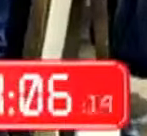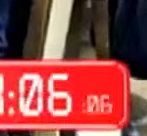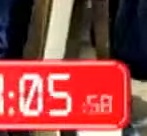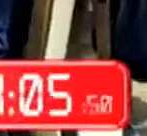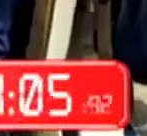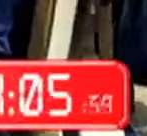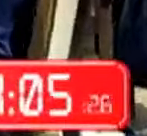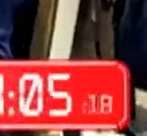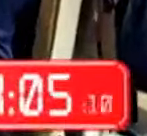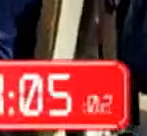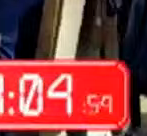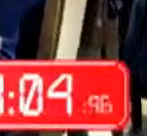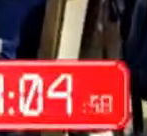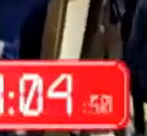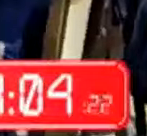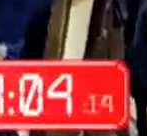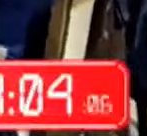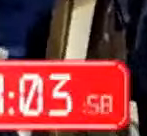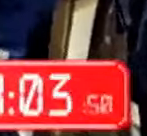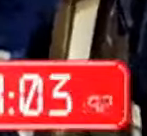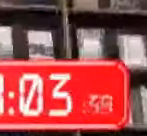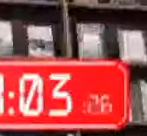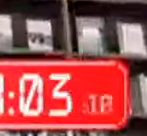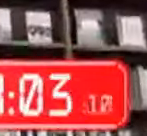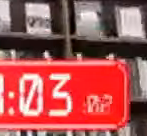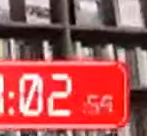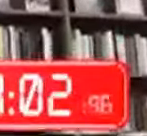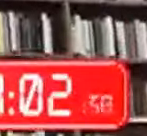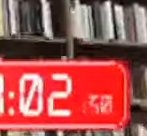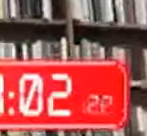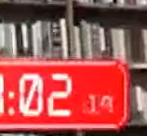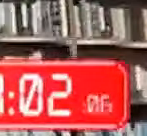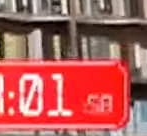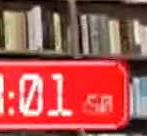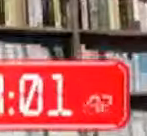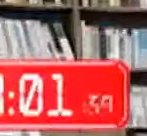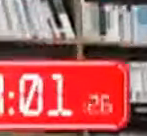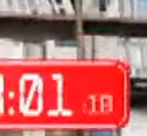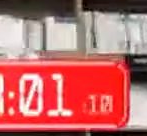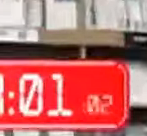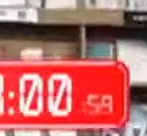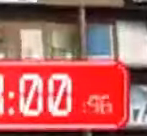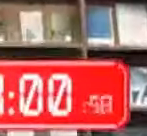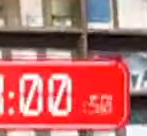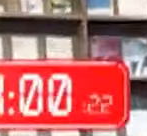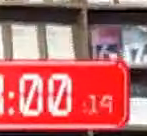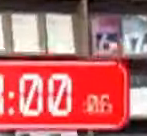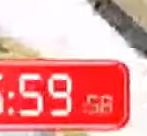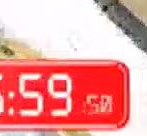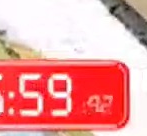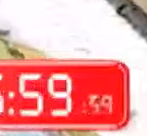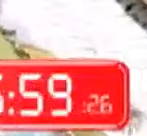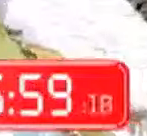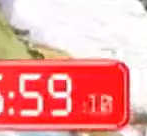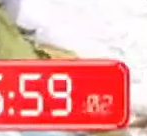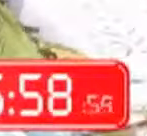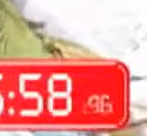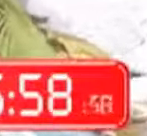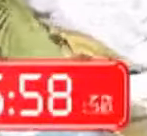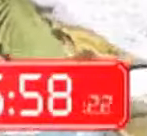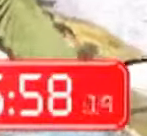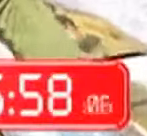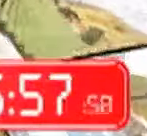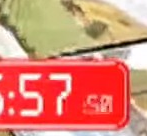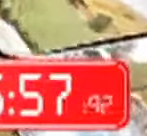talagang nagbabasa o nag-aaral. Alam niyo kung sinasabi ng library na ito? That the Koreans are